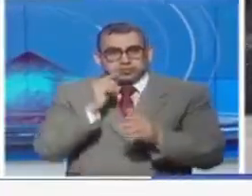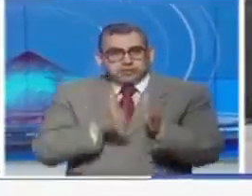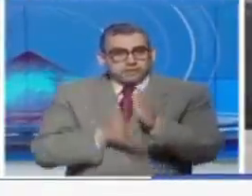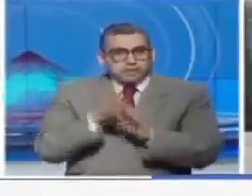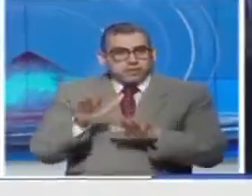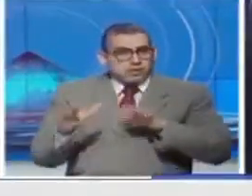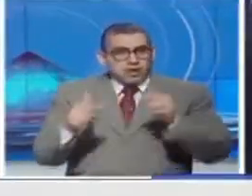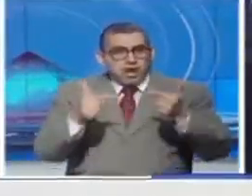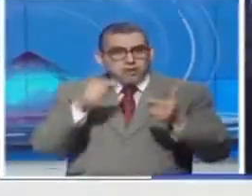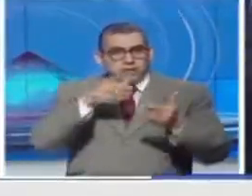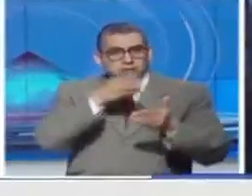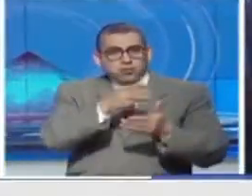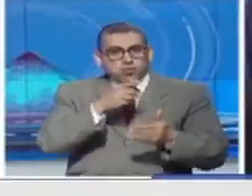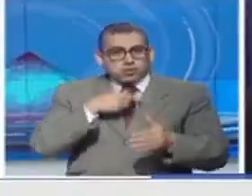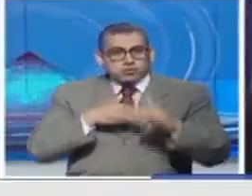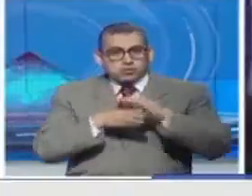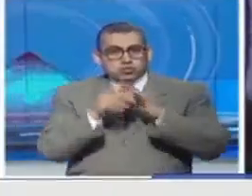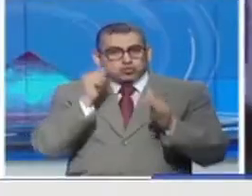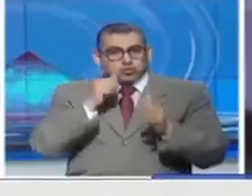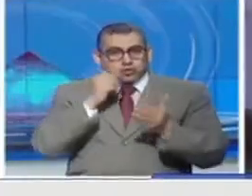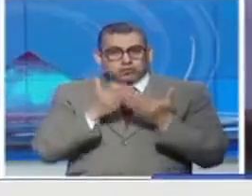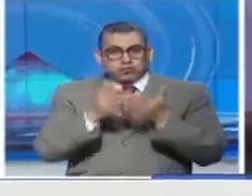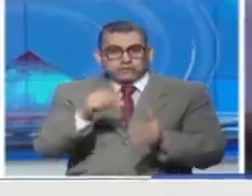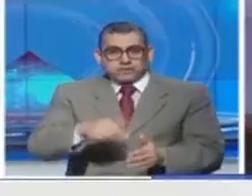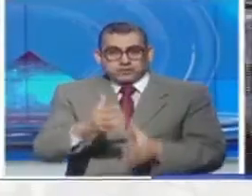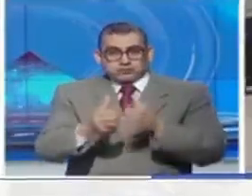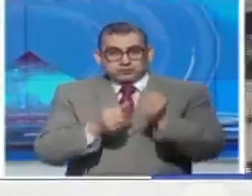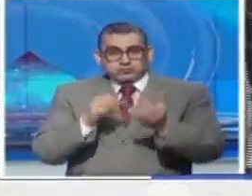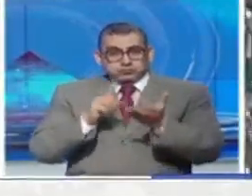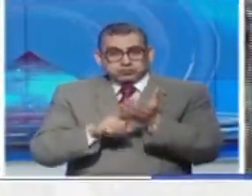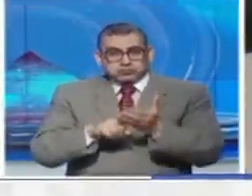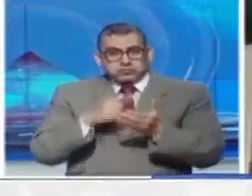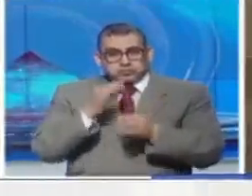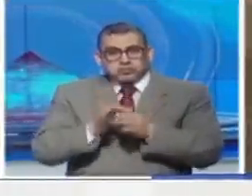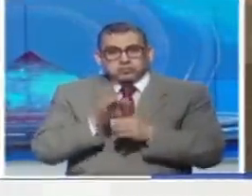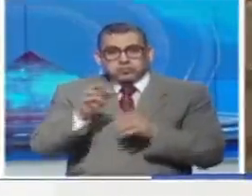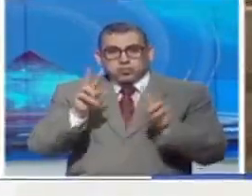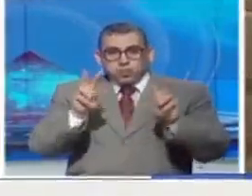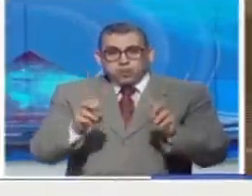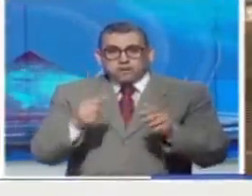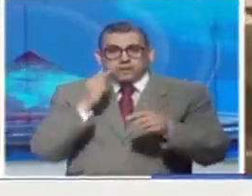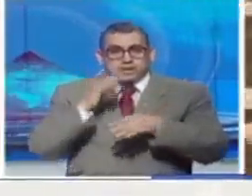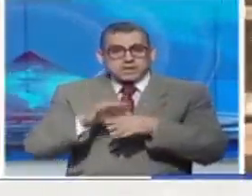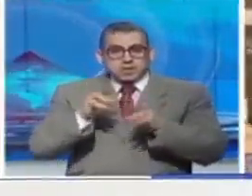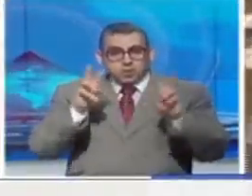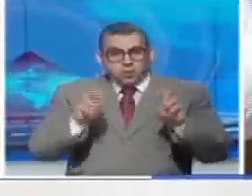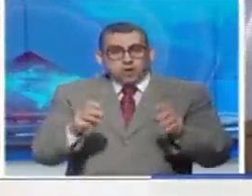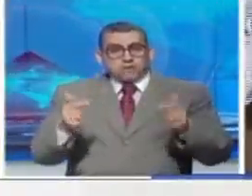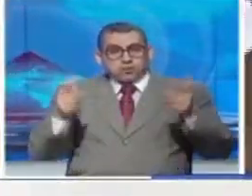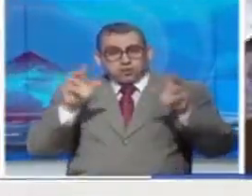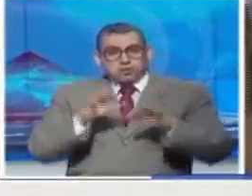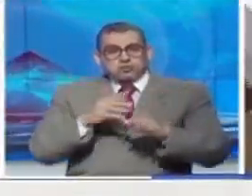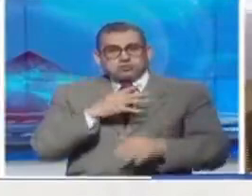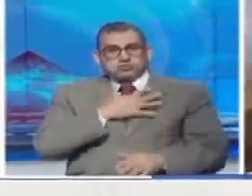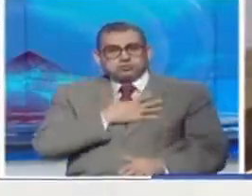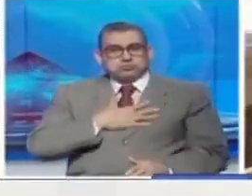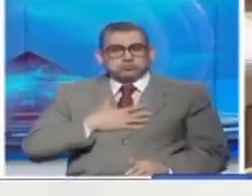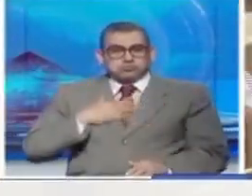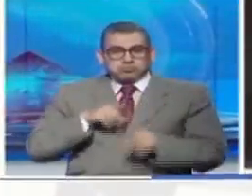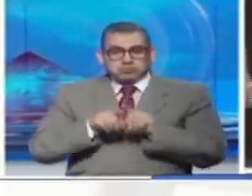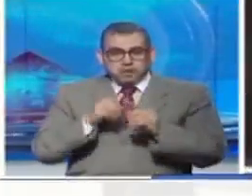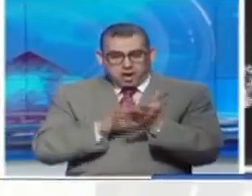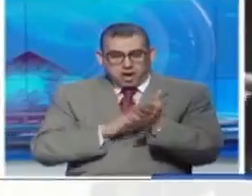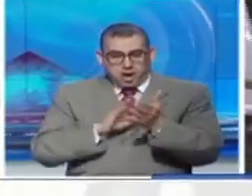من القتال بالداخل السوداني. ورغم تمديد الهدن الإنسانية، إلا أن استشعار الأشقاء